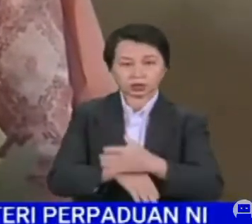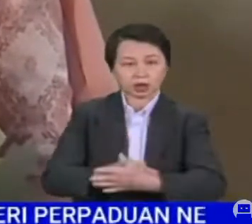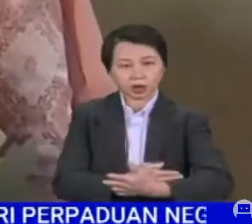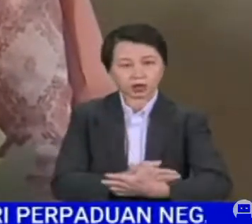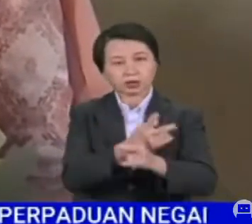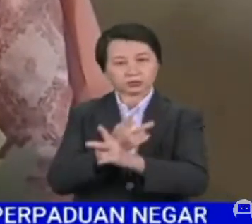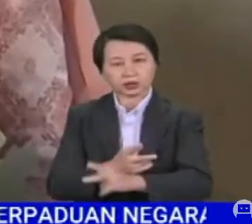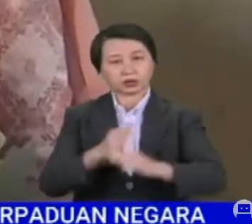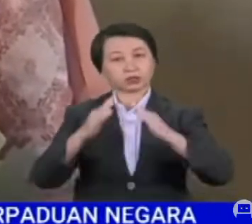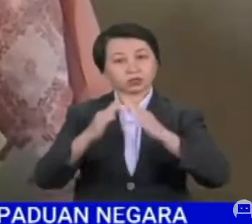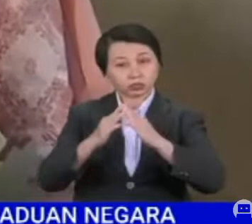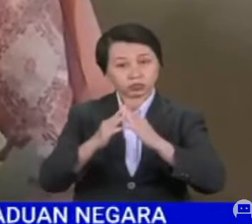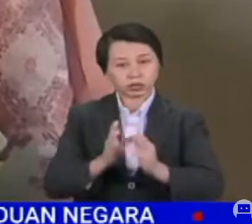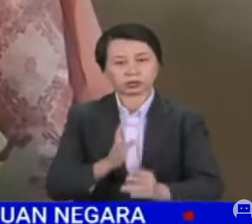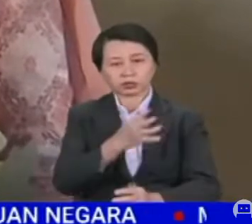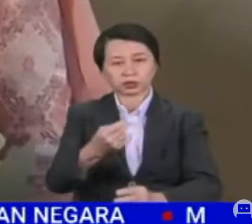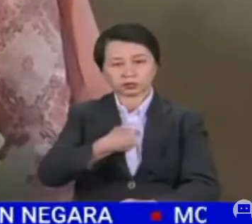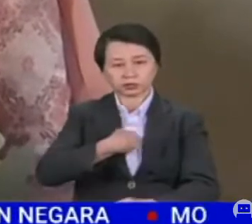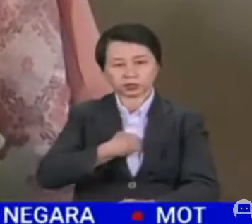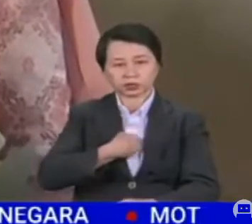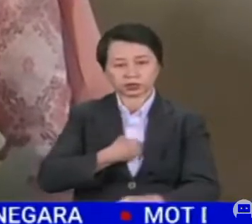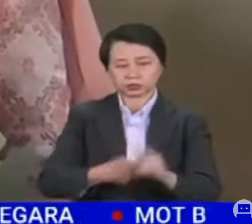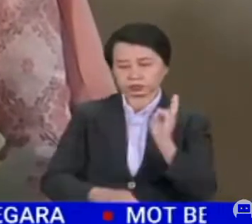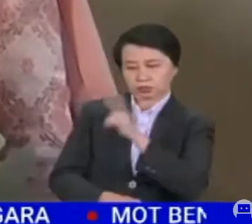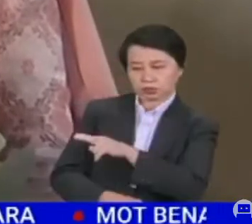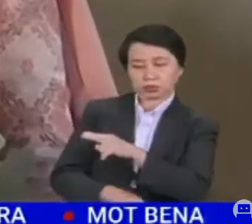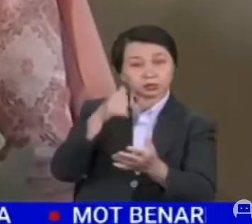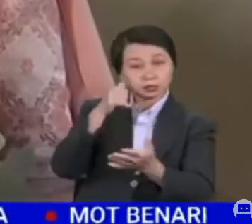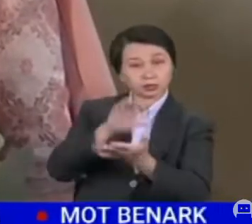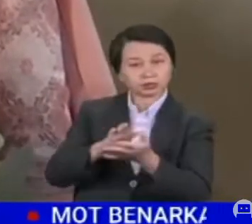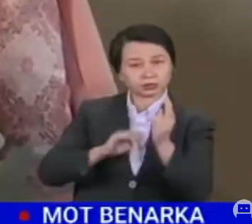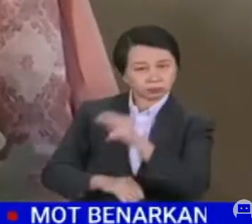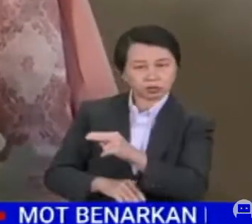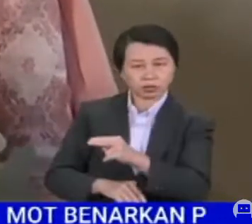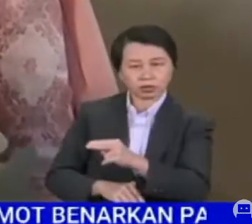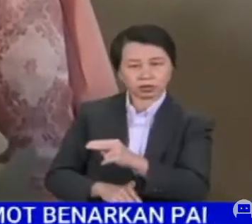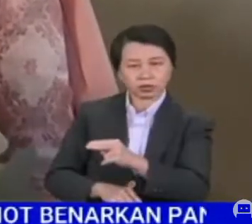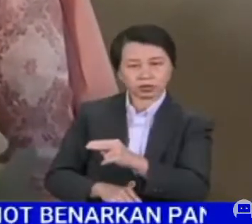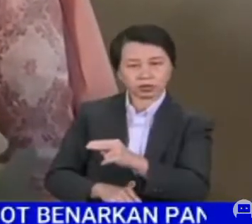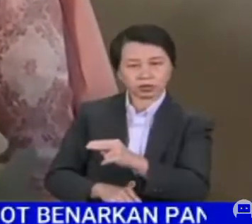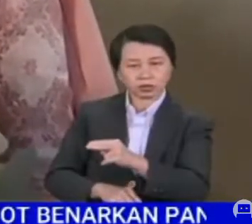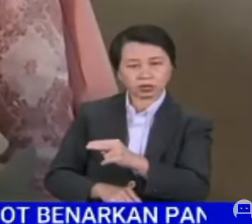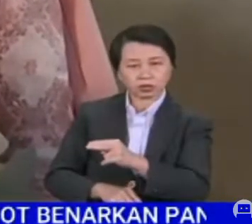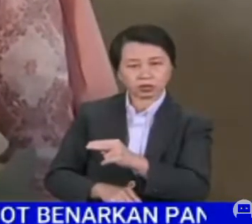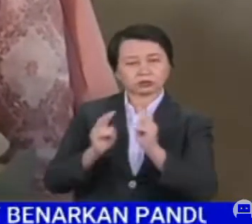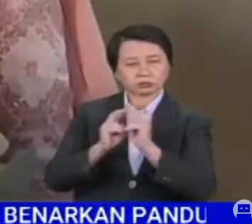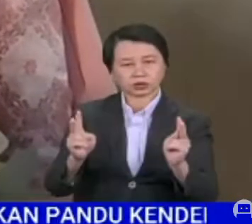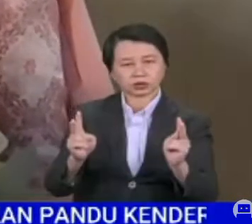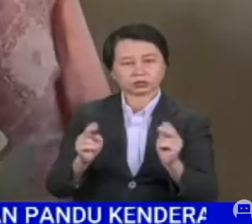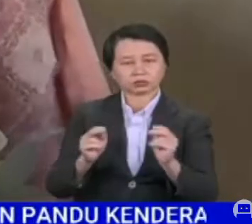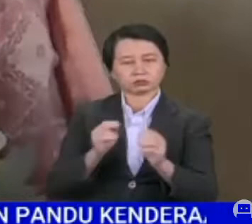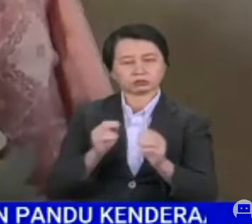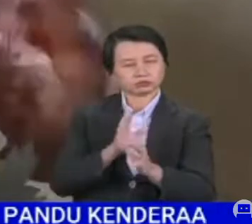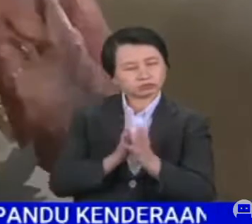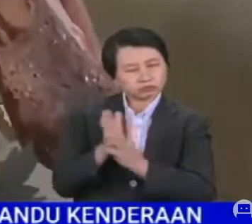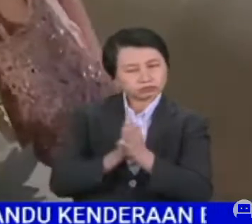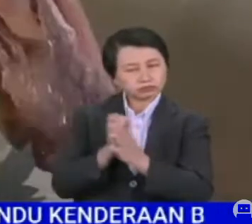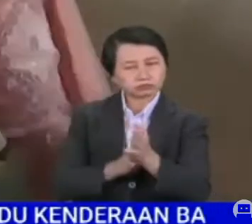menjaga rumah tangga, dan saya melihat mami sangat